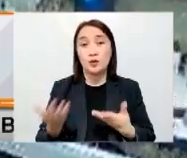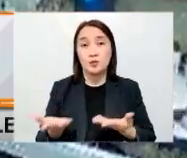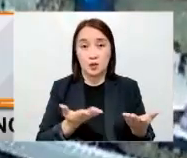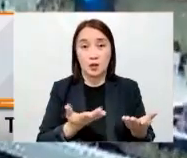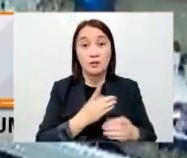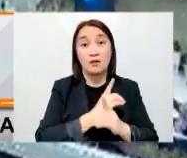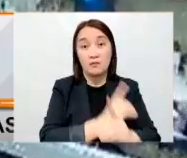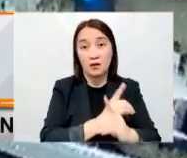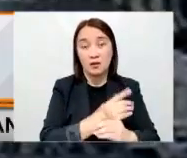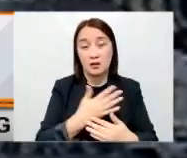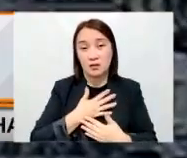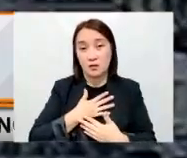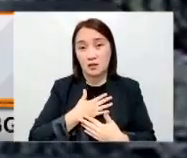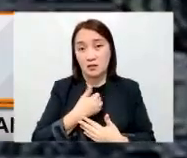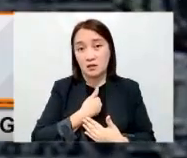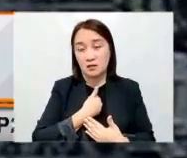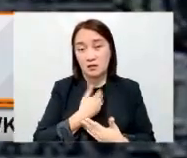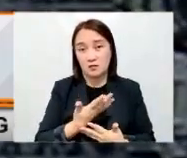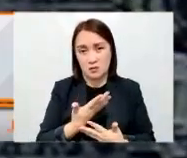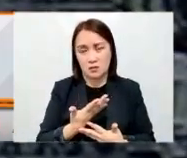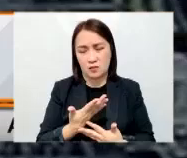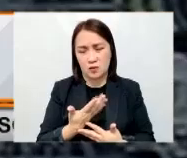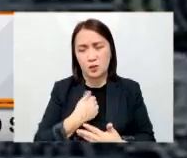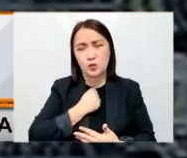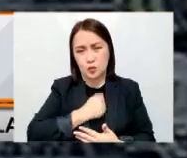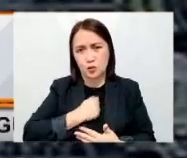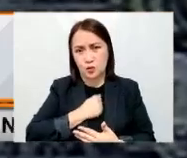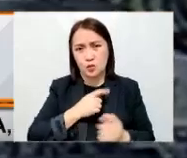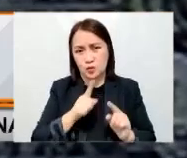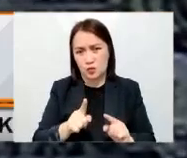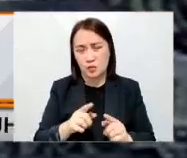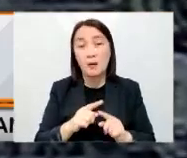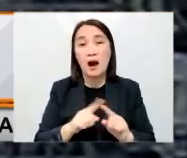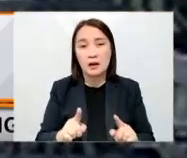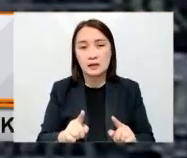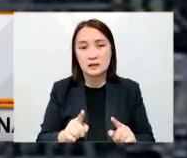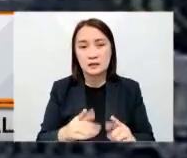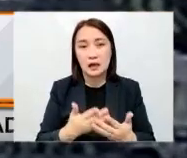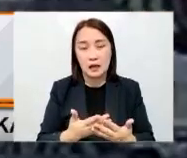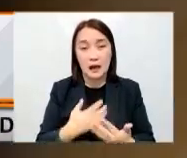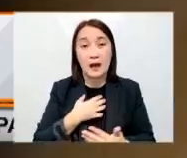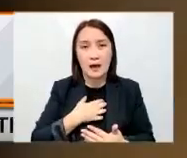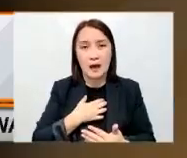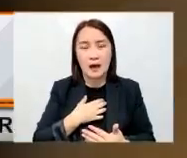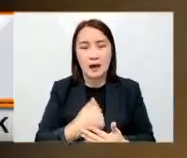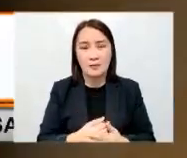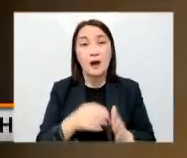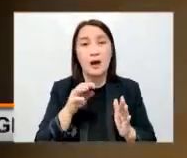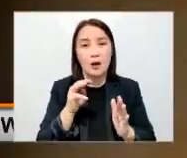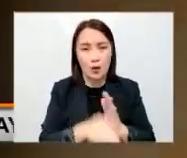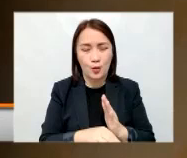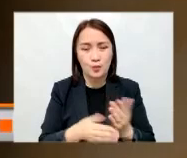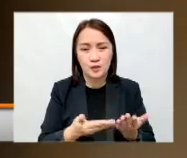sarili. Humingi rin ng tawad si Diwa sa nasugatan. Pero tuloy ang pagharap niya sa reklamong frustrated homicide. Nagpapalita mula